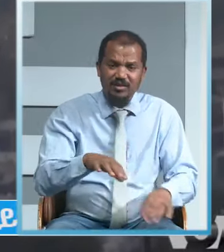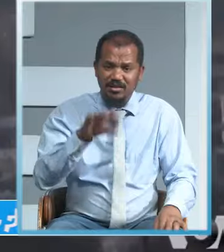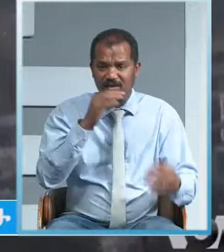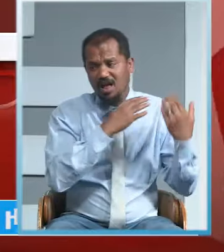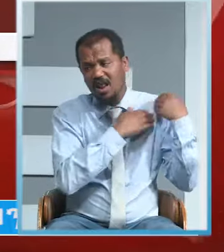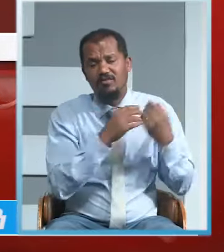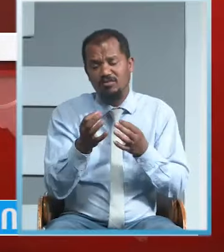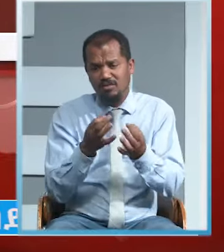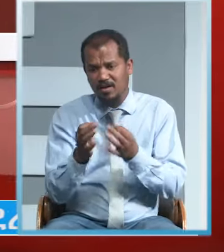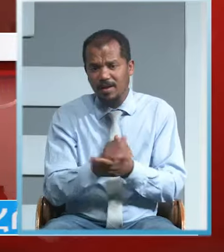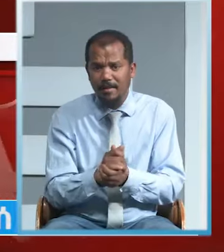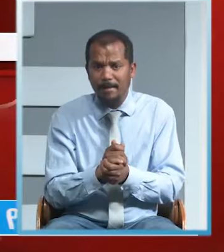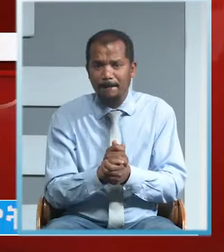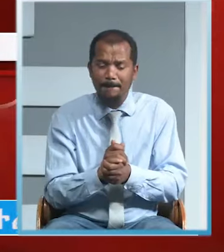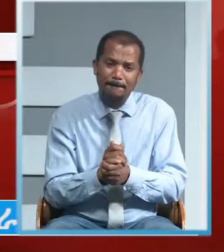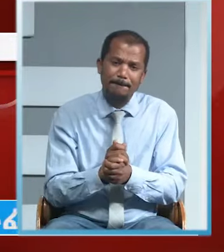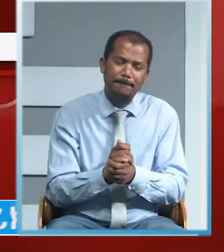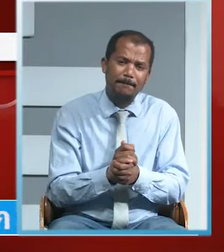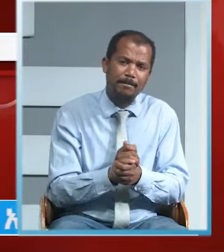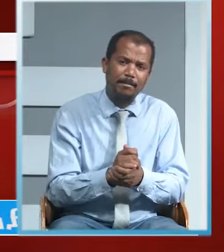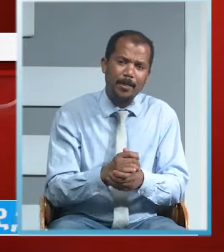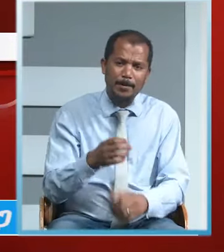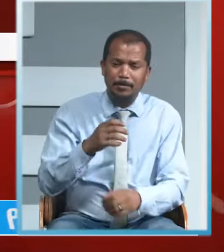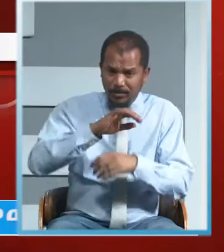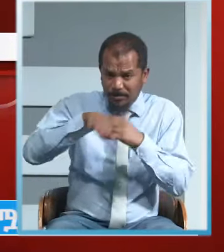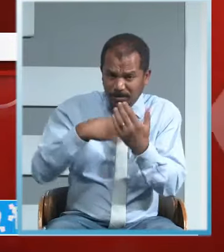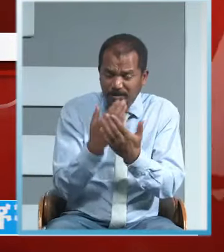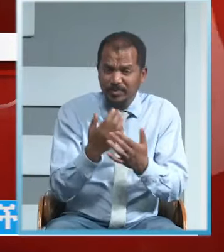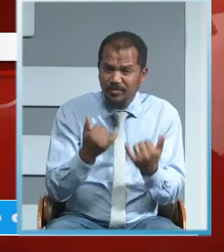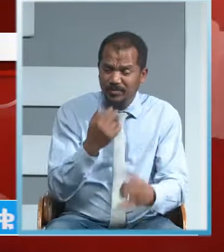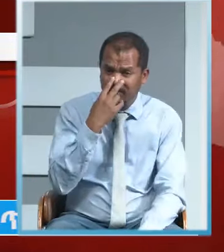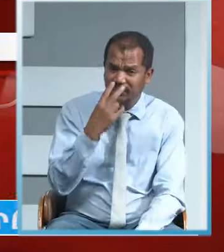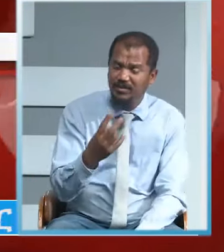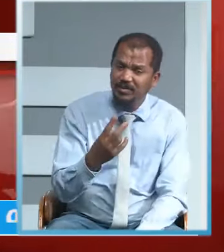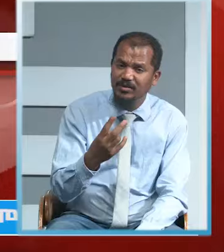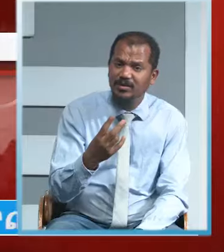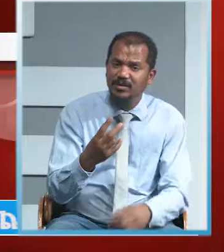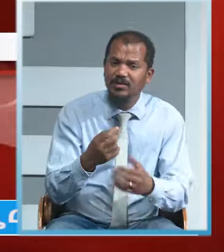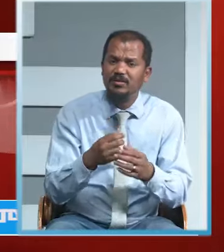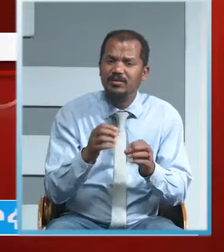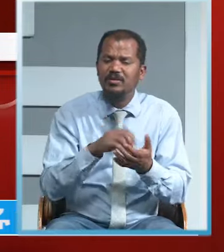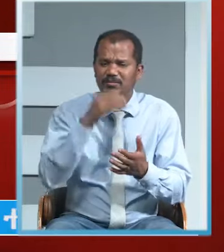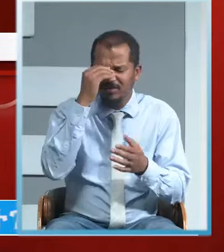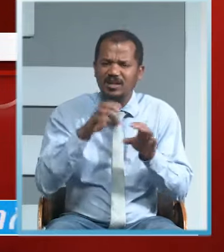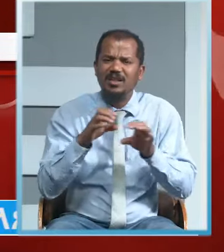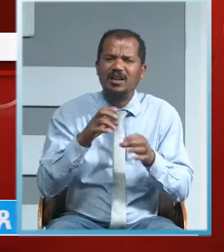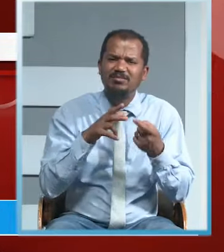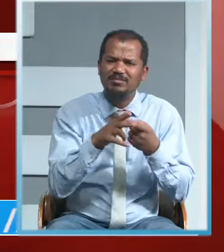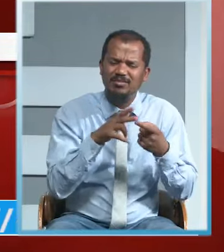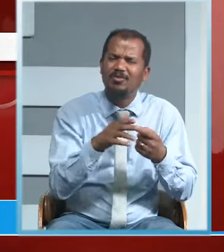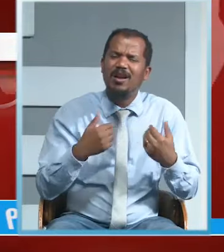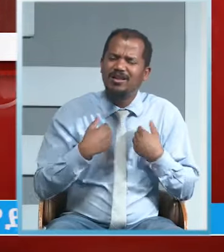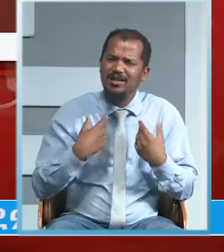ኃላፊው ገልጸዋል። አሁን በትምህርት ጉዳይ የተካሄደው ዝም ብሎ አጠቃላይ ታየው ኤክቲቪ እየተካሄደ እንዳልሆነ ነው። መቆራረጥ